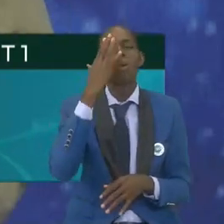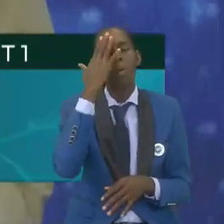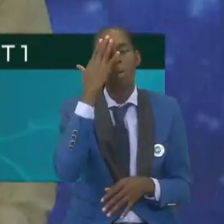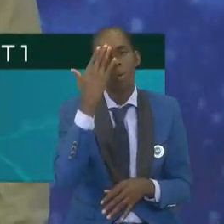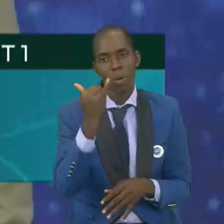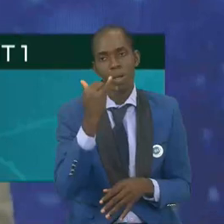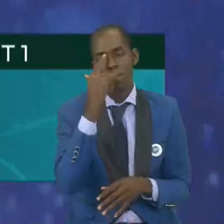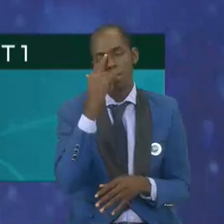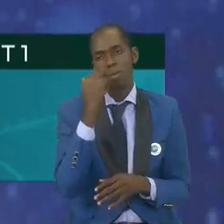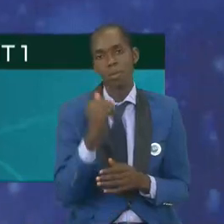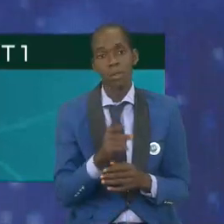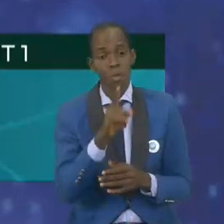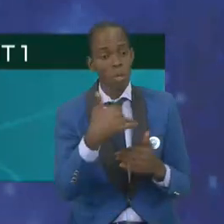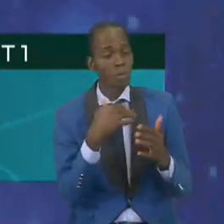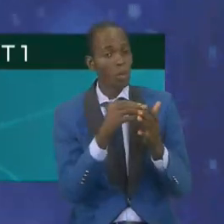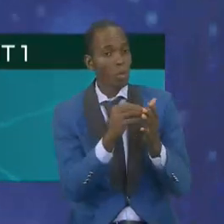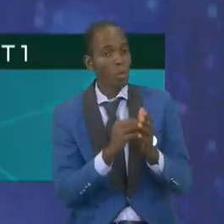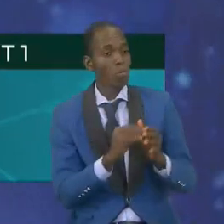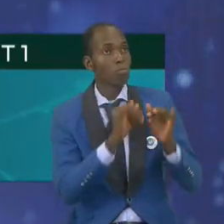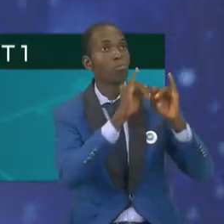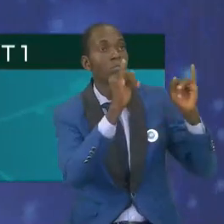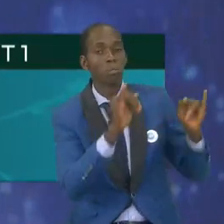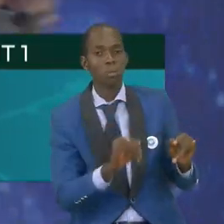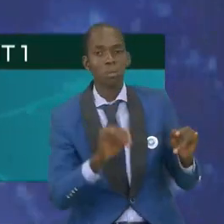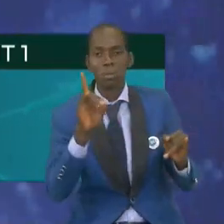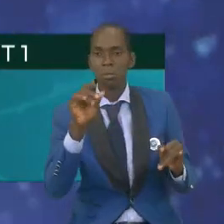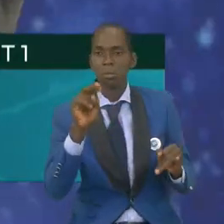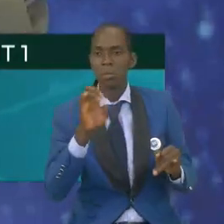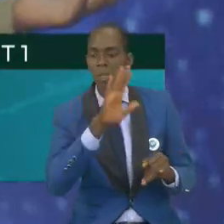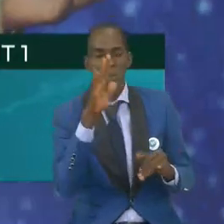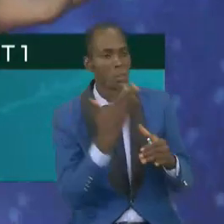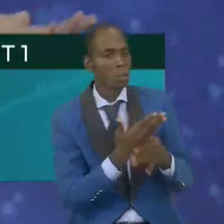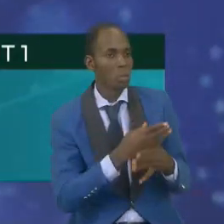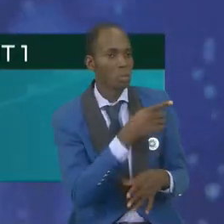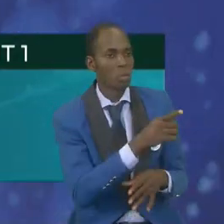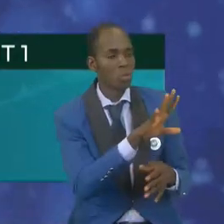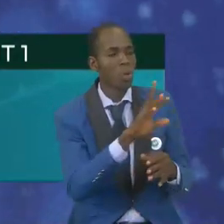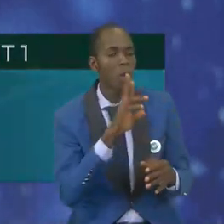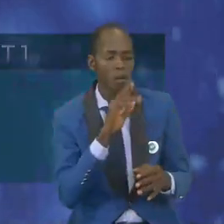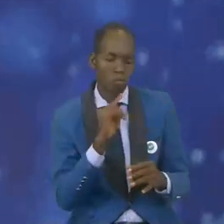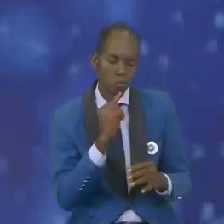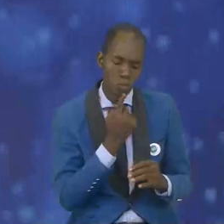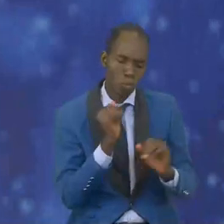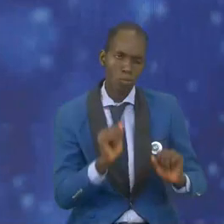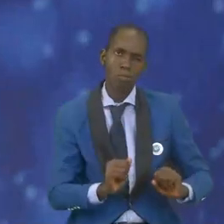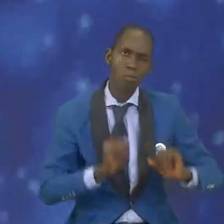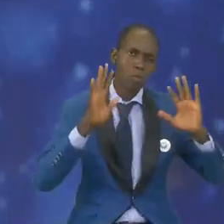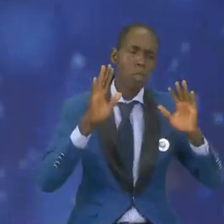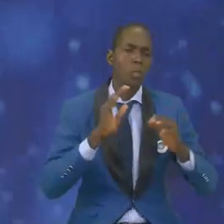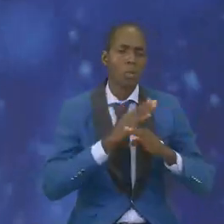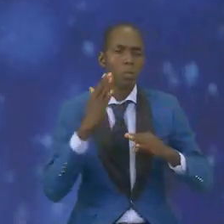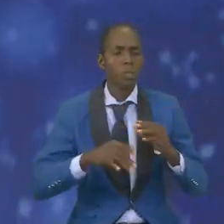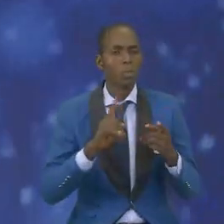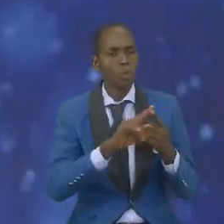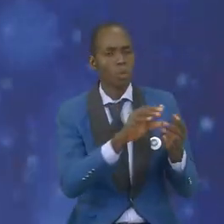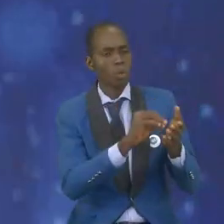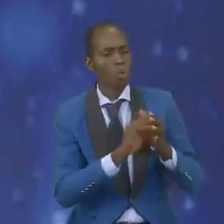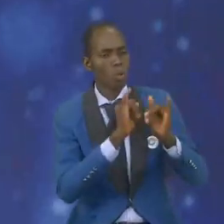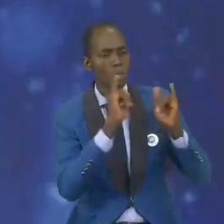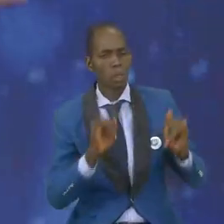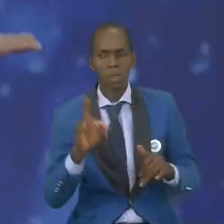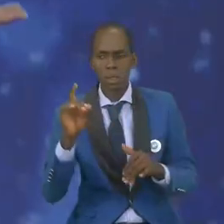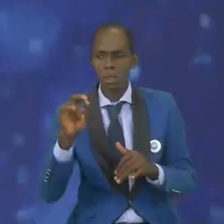Dans la loi de son Dieu. Pourquoi? Toi, tu sais ton Dieu. Daniel ne te dérange pas. Tu es